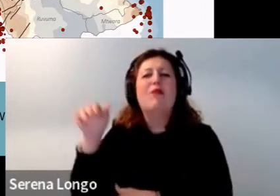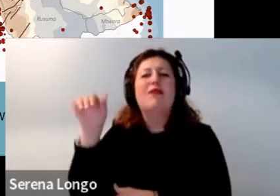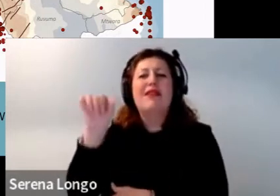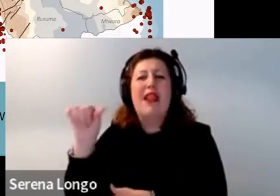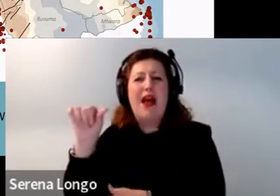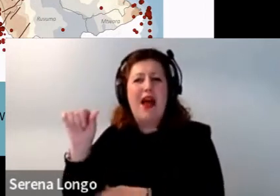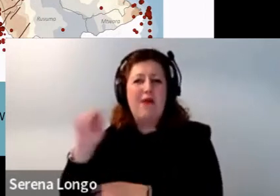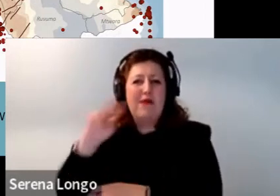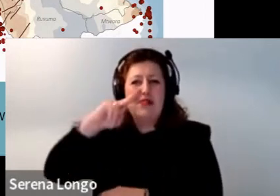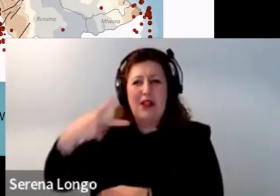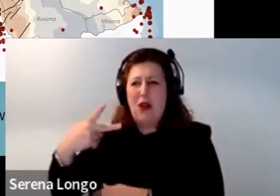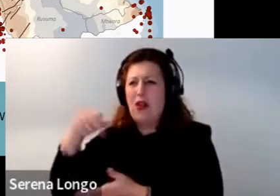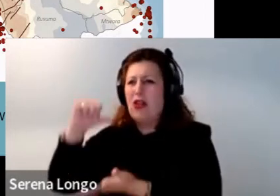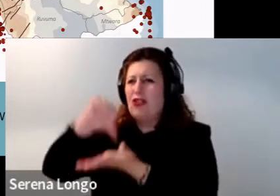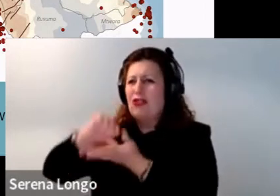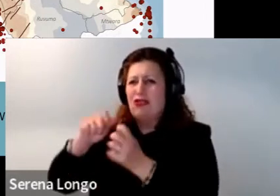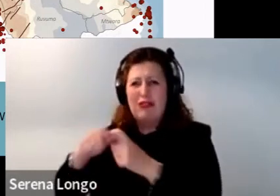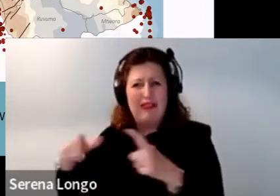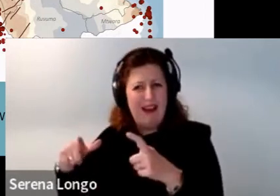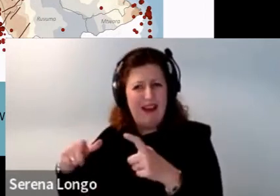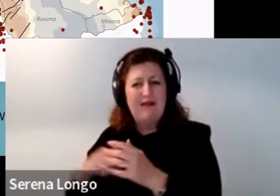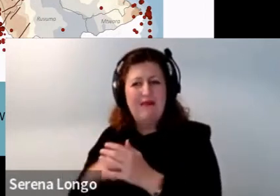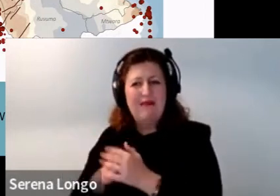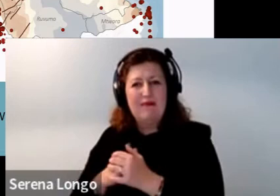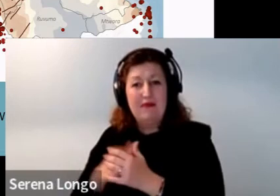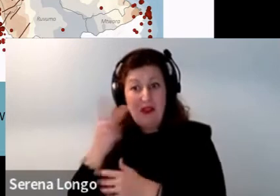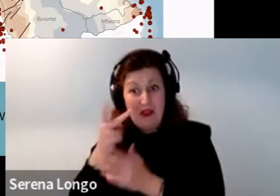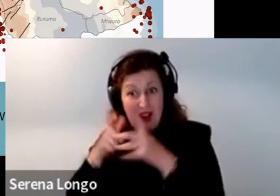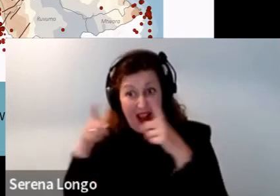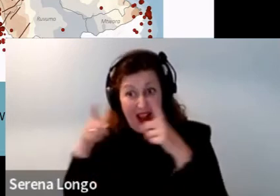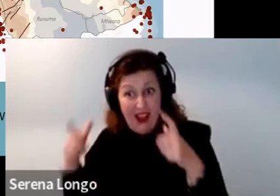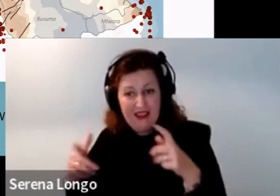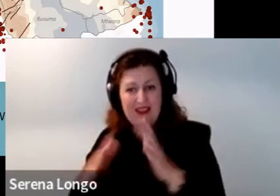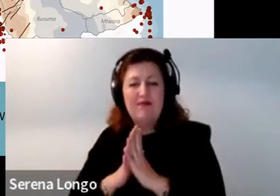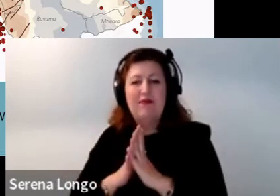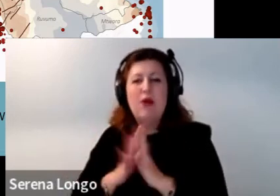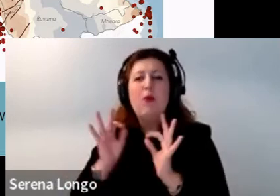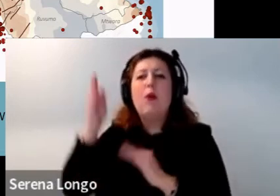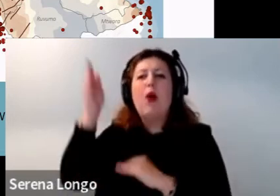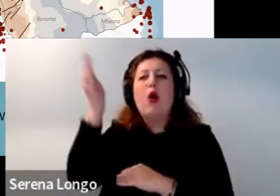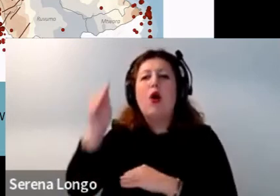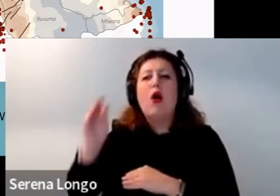città più grande, Paola, correggimi se sbaglio, è qui sulla costa.